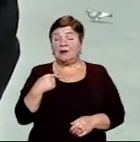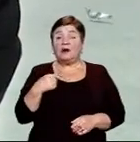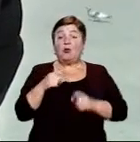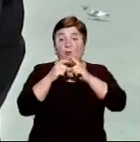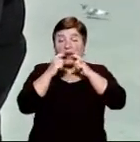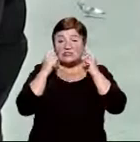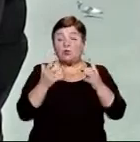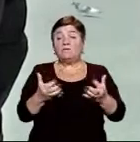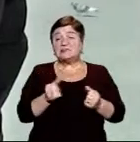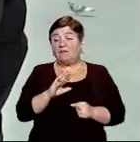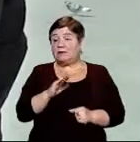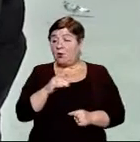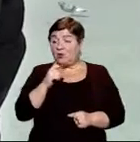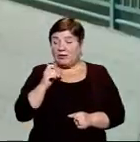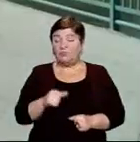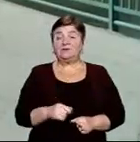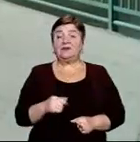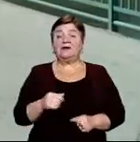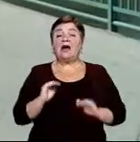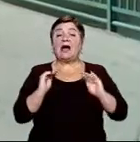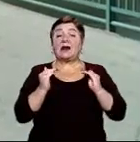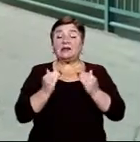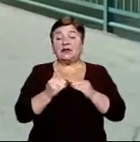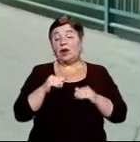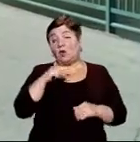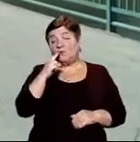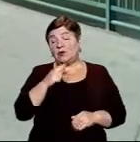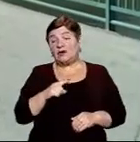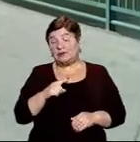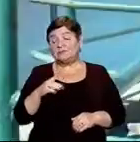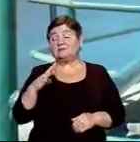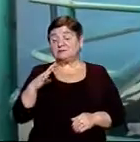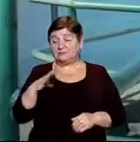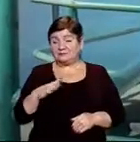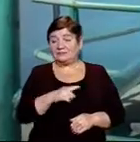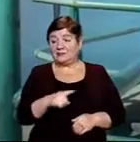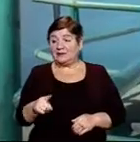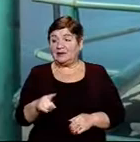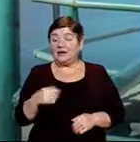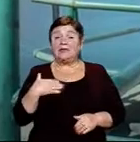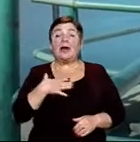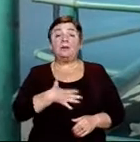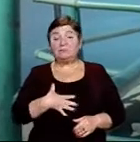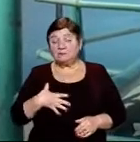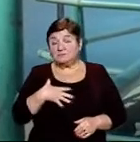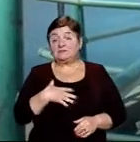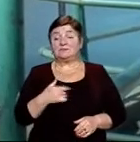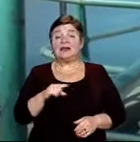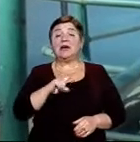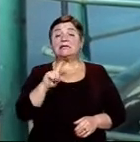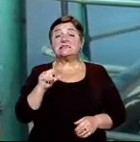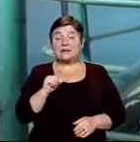з собою взяв та не вдягнув її. Карантину, розповідає, дотримується. Тому що хвилююсь